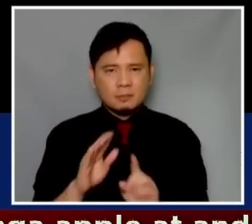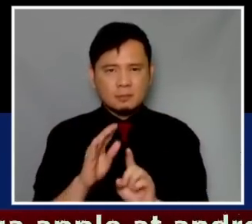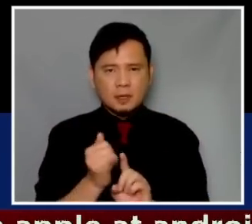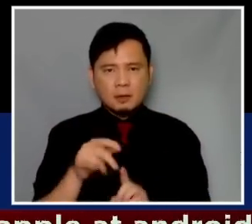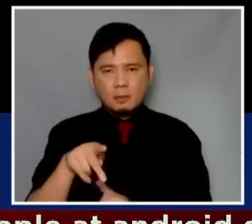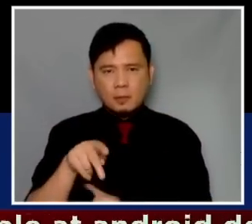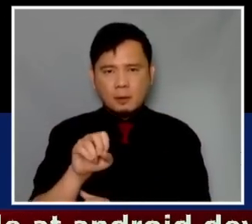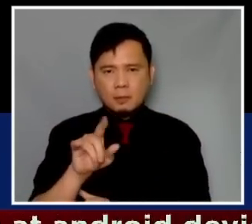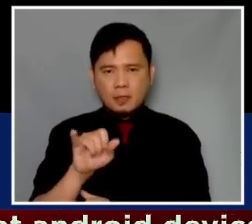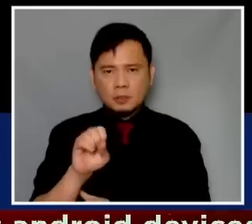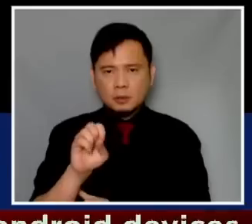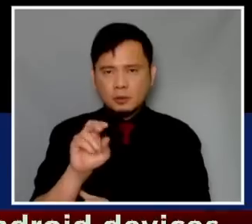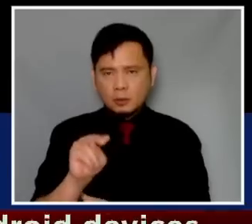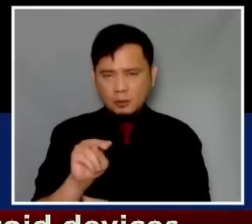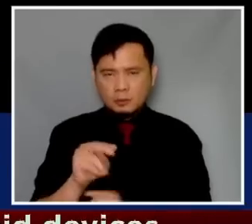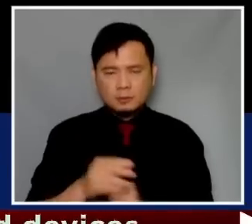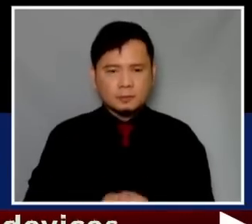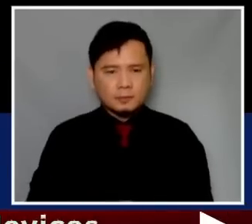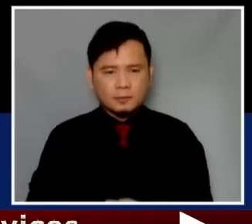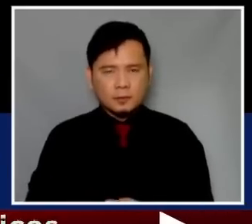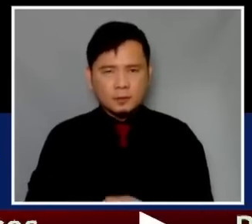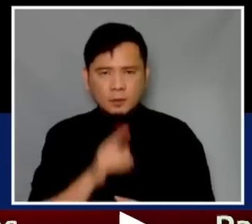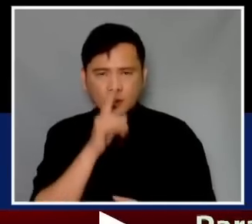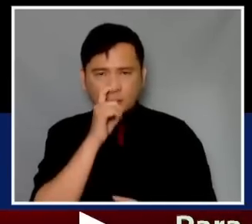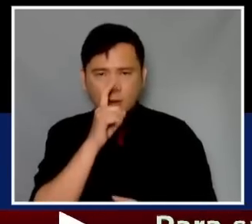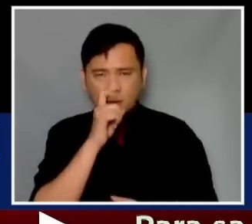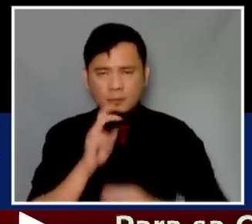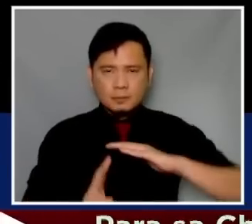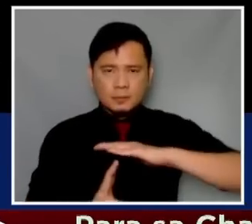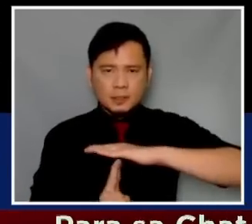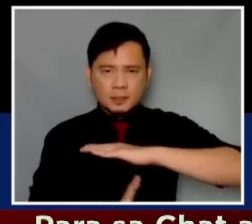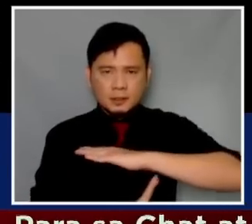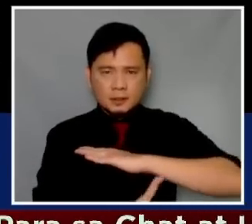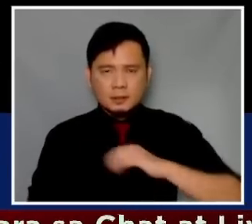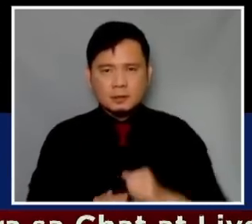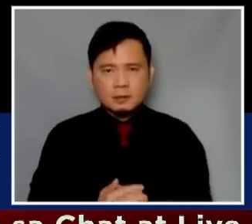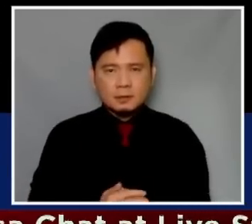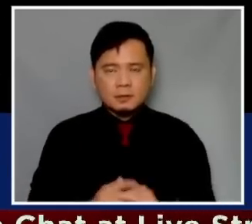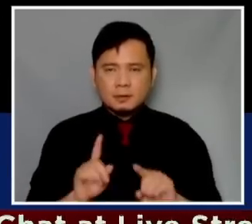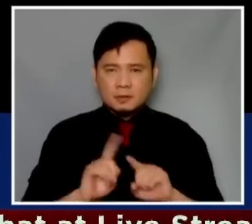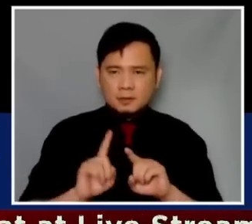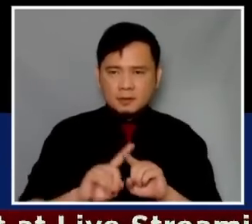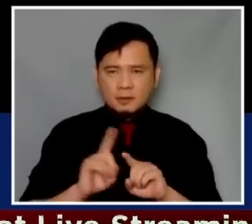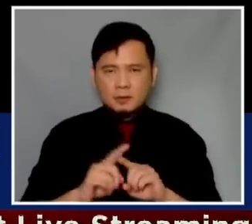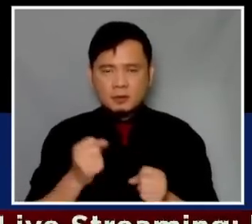hapon. Lumang tulay ito na dinadaanan ng mga tatawid ng Lobok River.